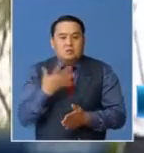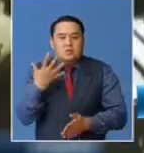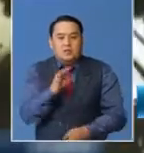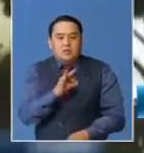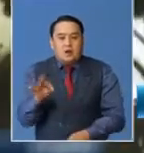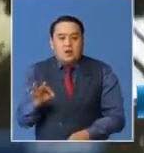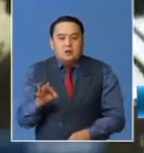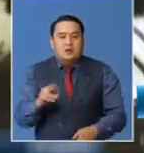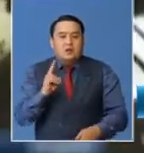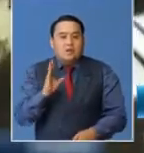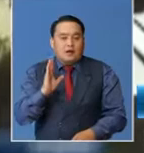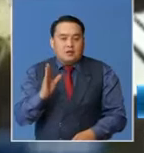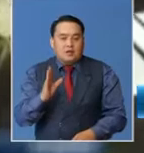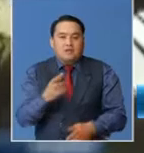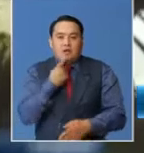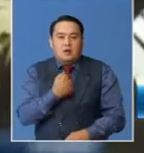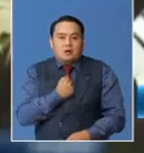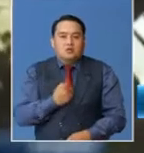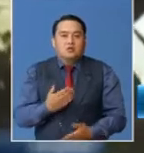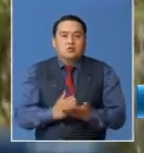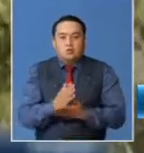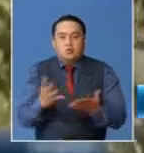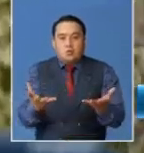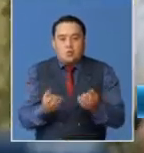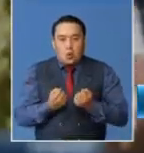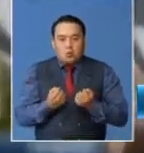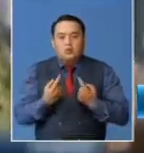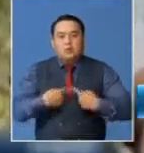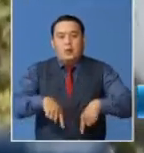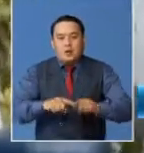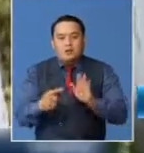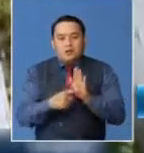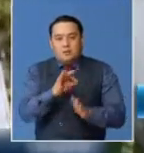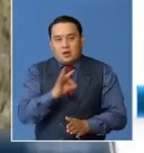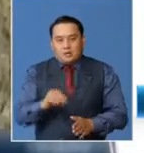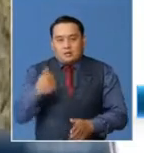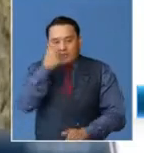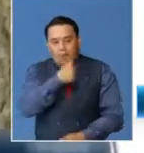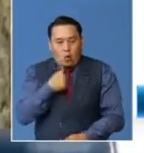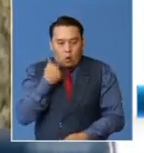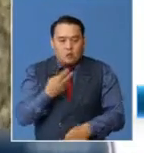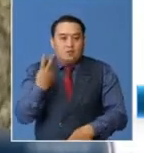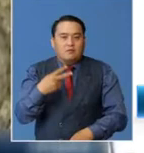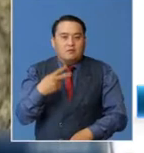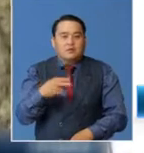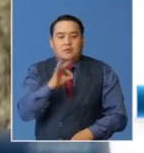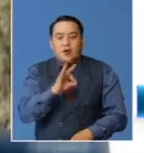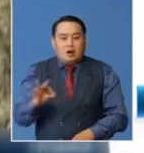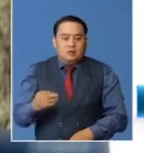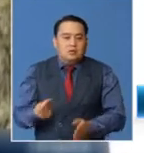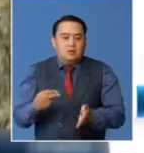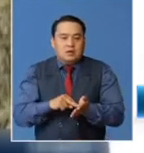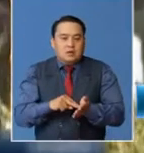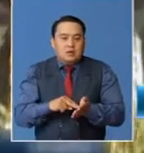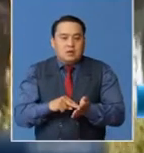5% от стоимости квартир, военнослужащий может получить кредит по ставке 7% годовых. При наличии 20% от стоимости